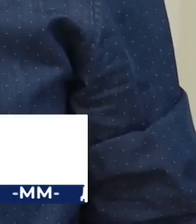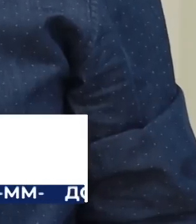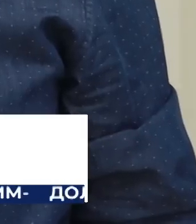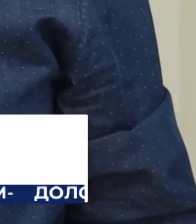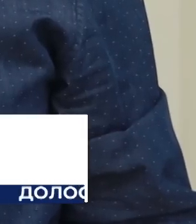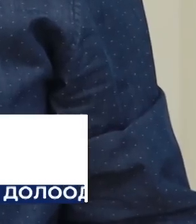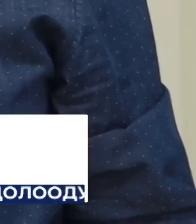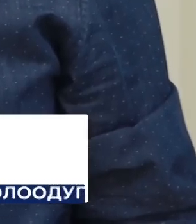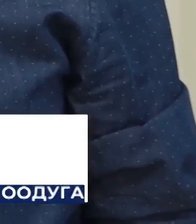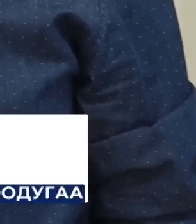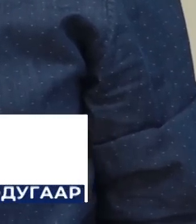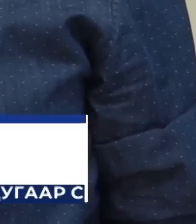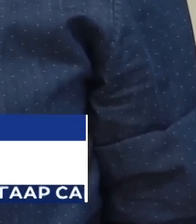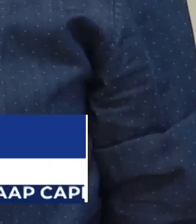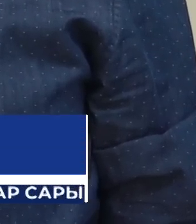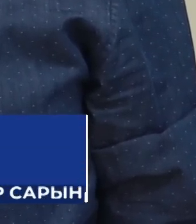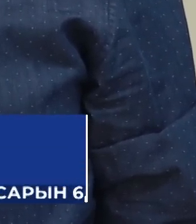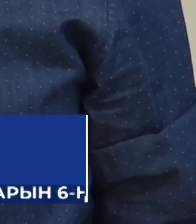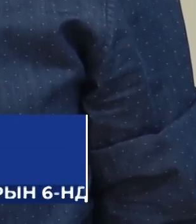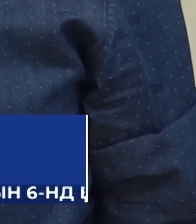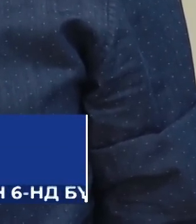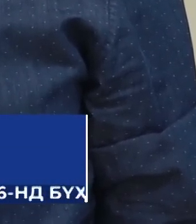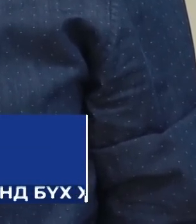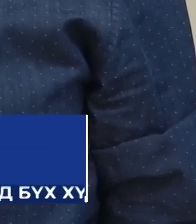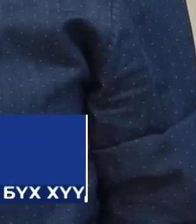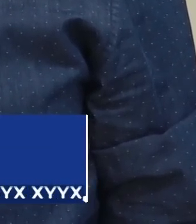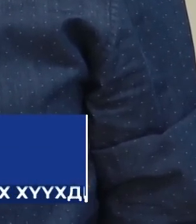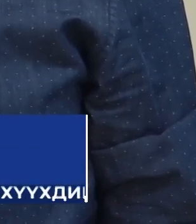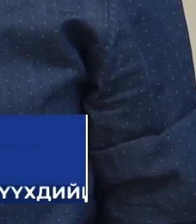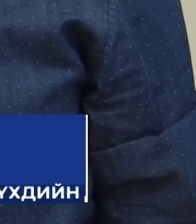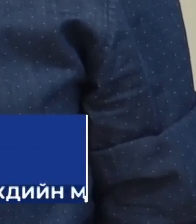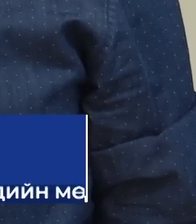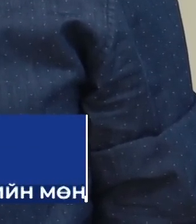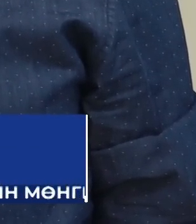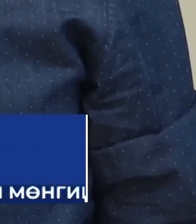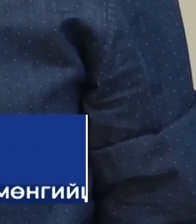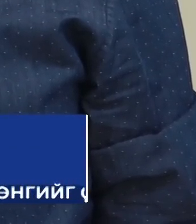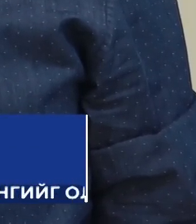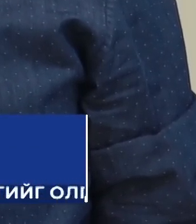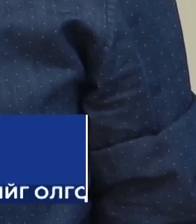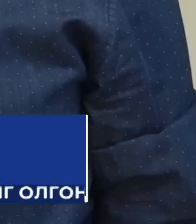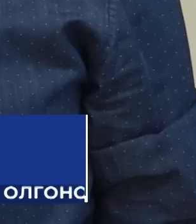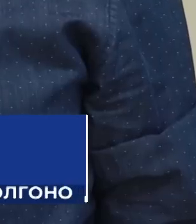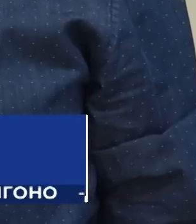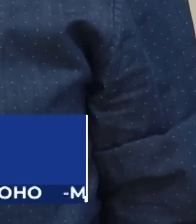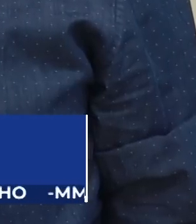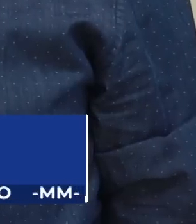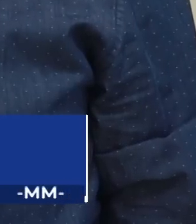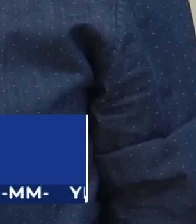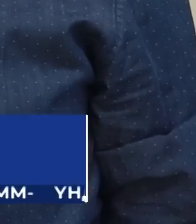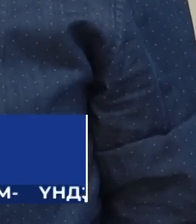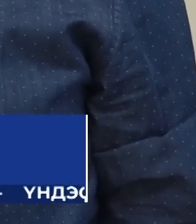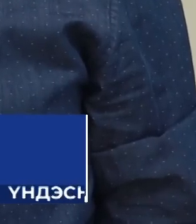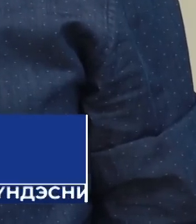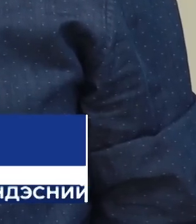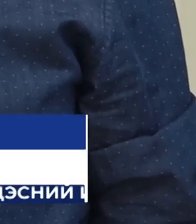Хүүхэд багчуудыг болон одоо насанд хүрэгчдийн энэ оюуханы тэмцээнээр одоо шатар даамны тэмцээнээр хөгжүүлнэ гэдэг